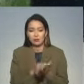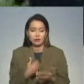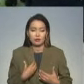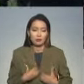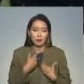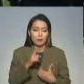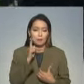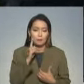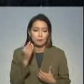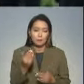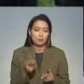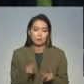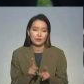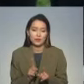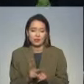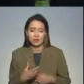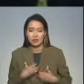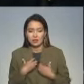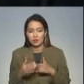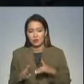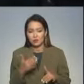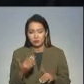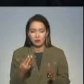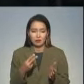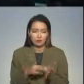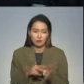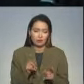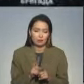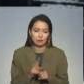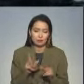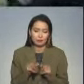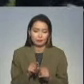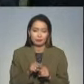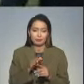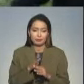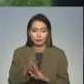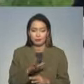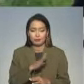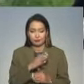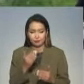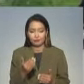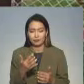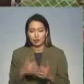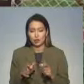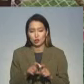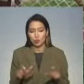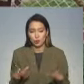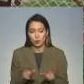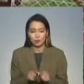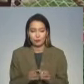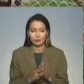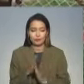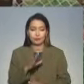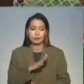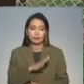Моя дочь принимает успокоительный. Мы всю ночь не смогли спать. Они росли вместе, от детского сада до начальной и средней школы. Страшное